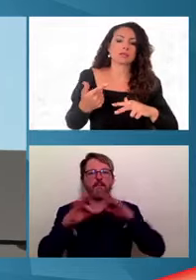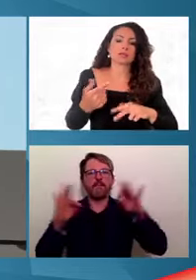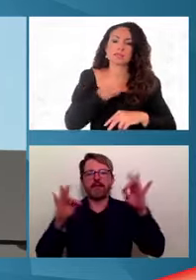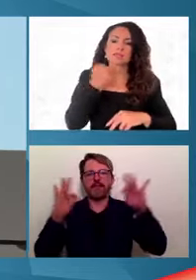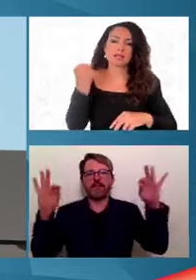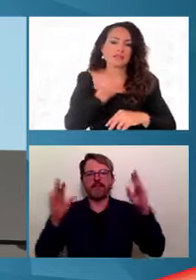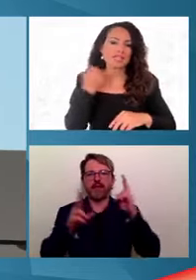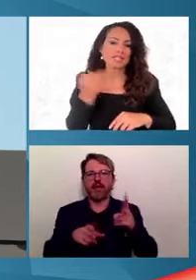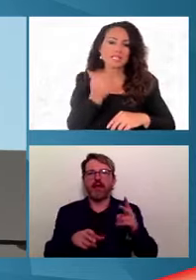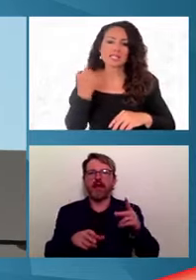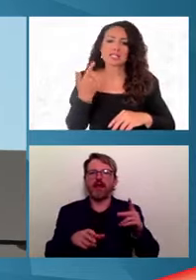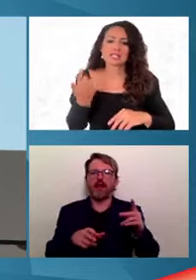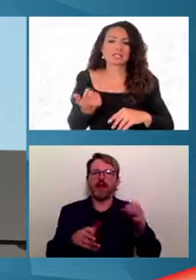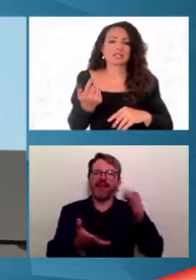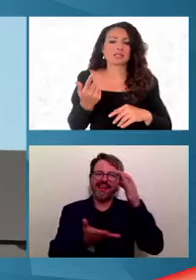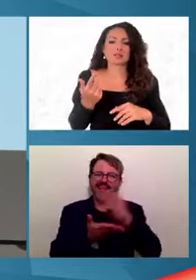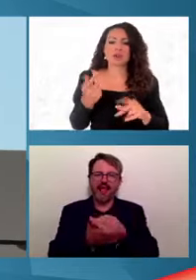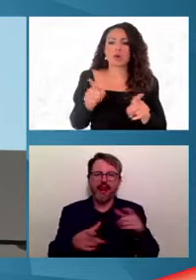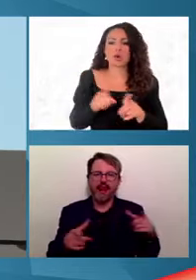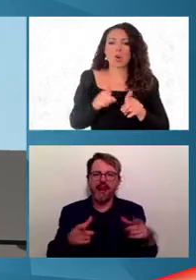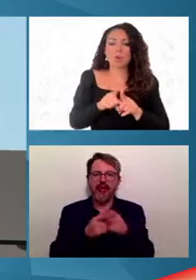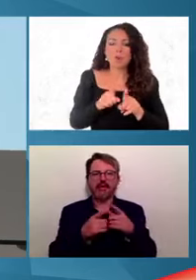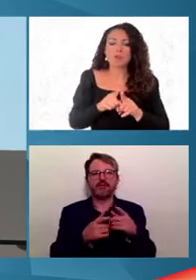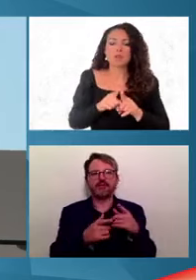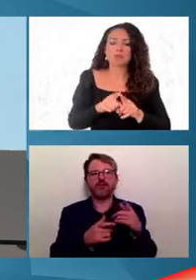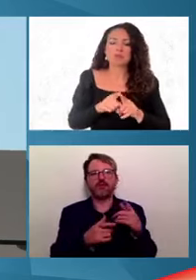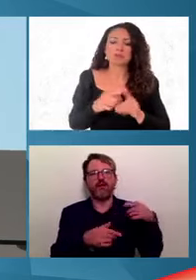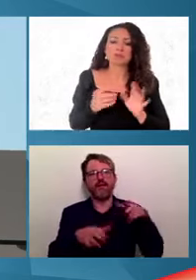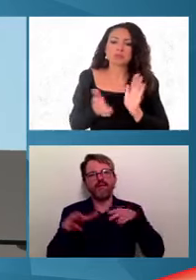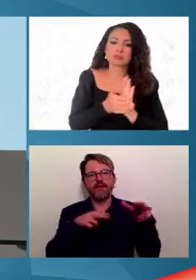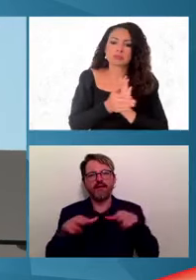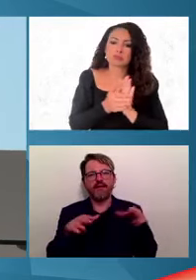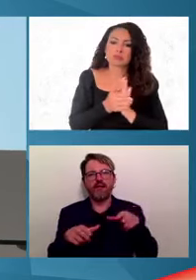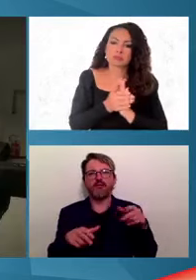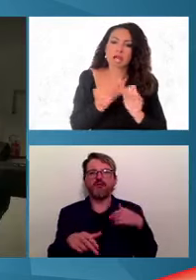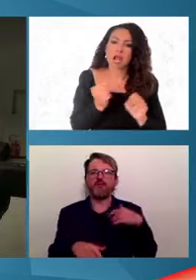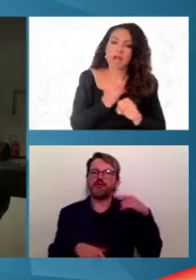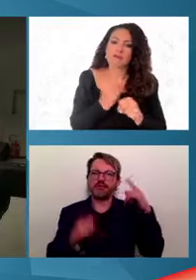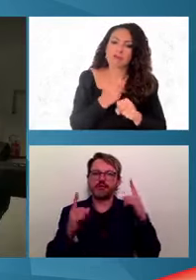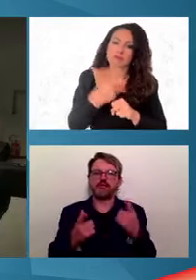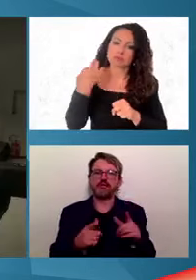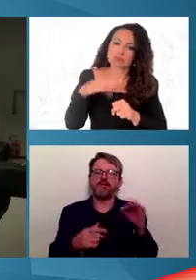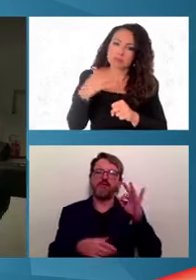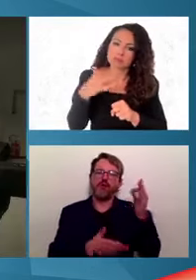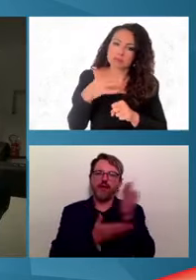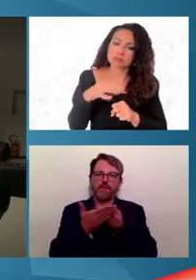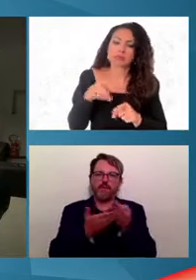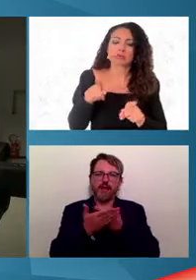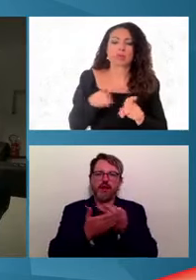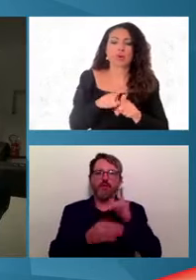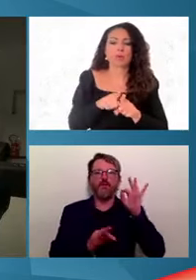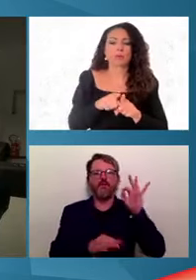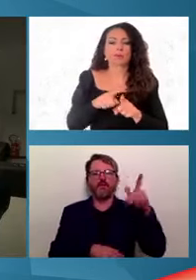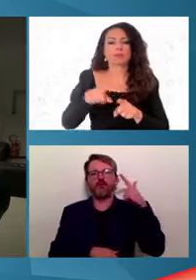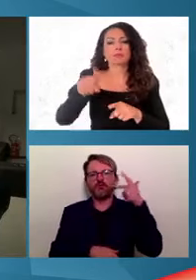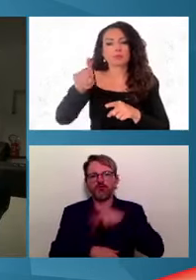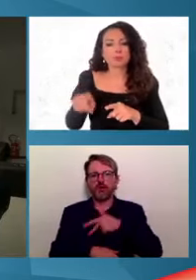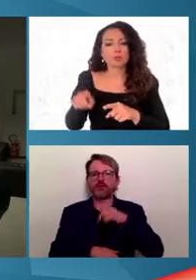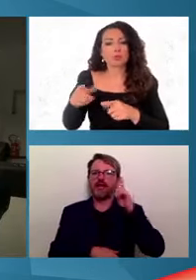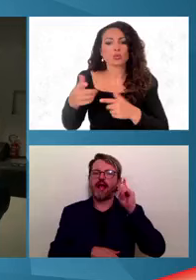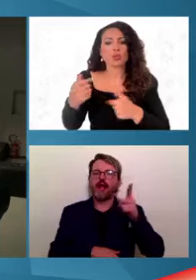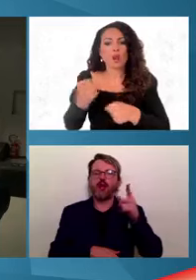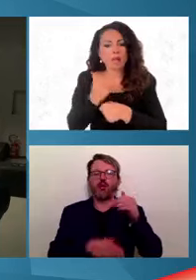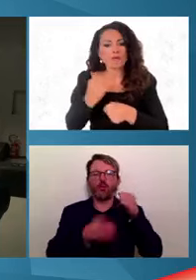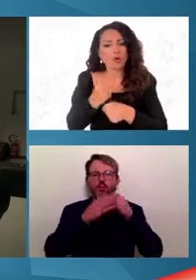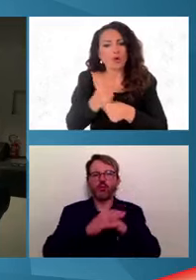die Kernleistung einer Verwaltung, sind weiterhin natürlich jene für die Bildung, für das Soziale, die Unterstützung der Schwachen,